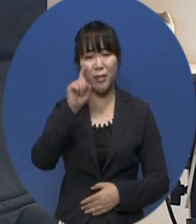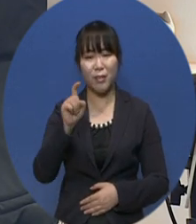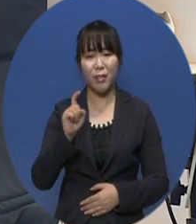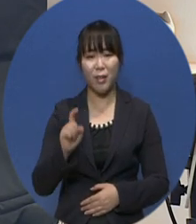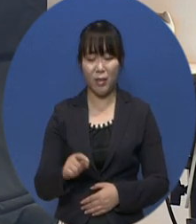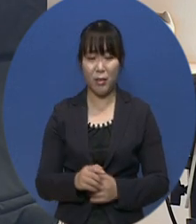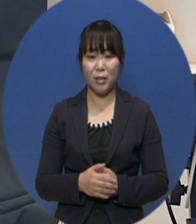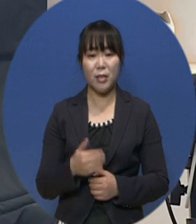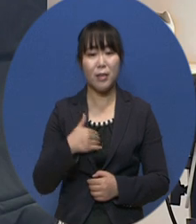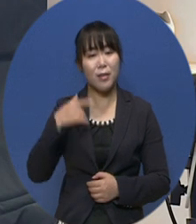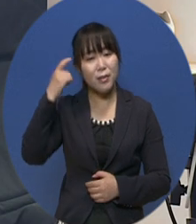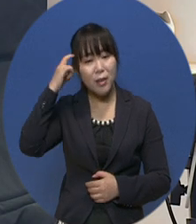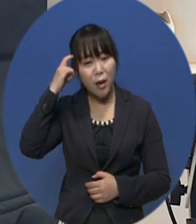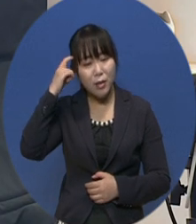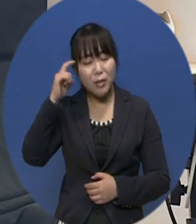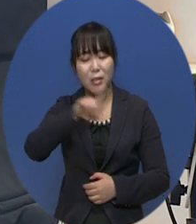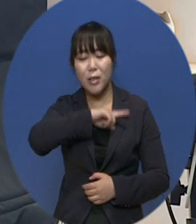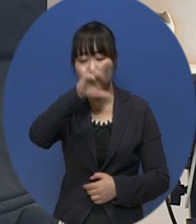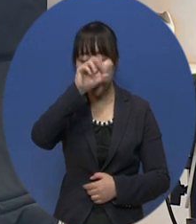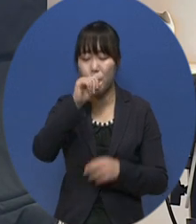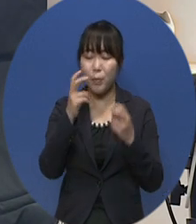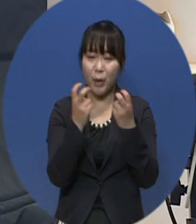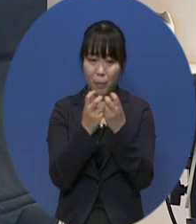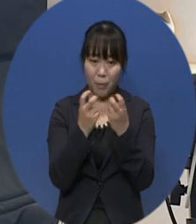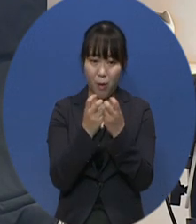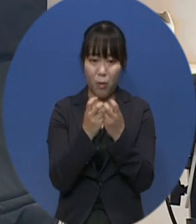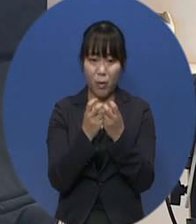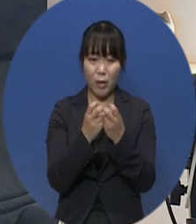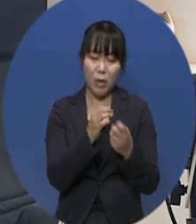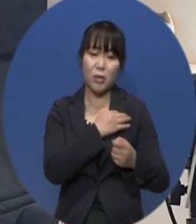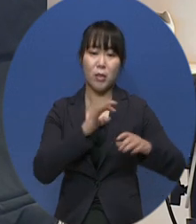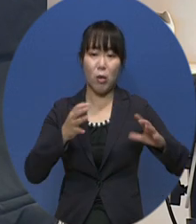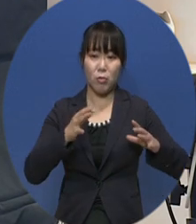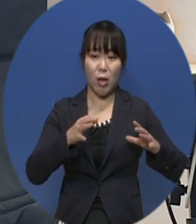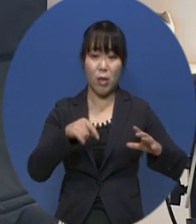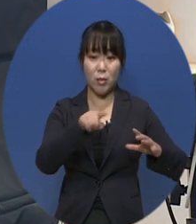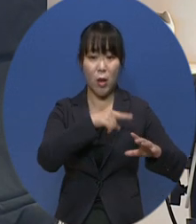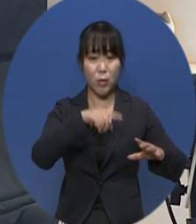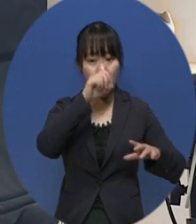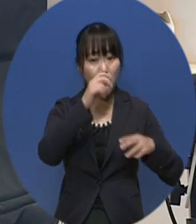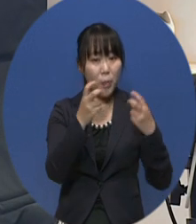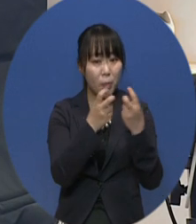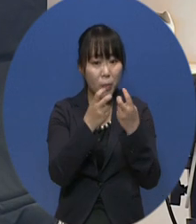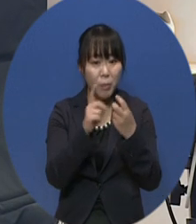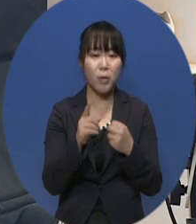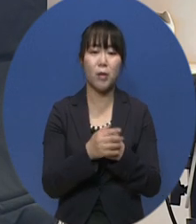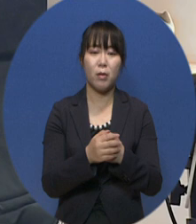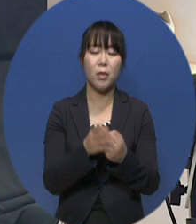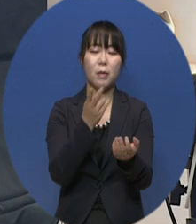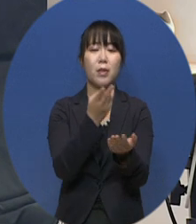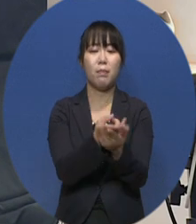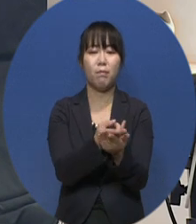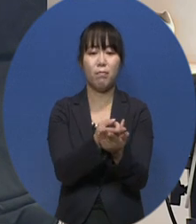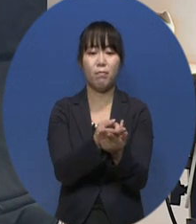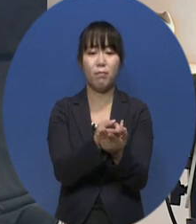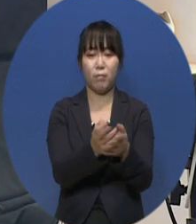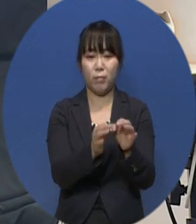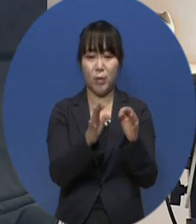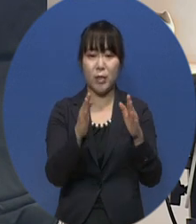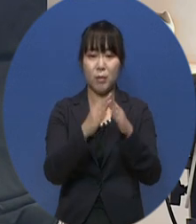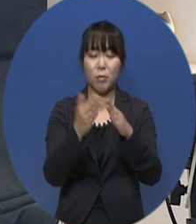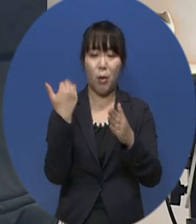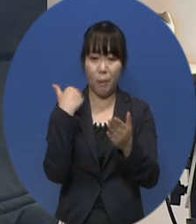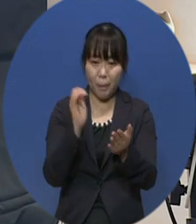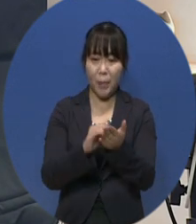그런데 제가 생각하는 좋은 방법 또 선진국에서 하고 있는 좋은 방법은 입원해 있는 동안 집으로 갈